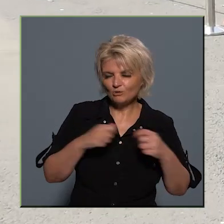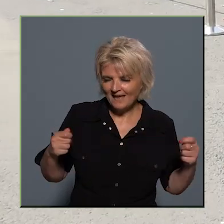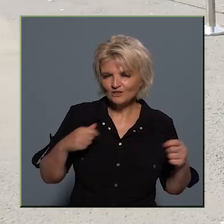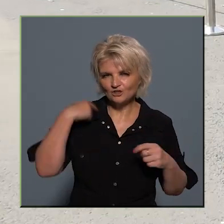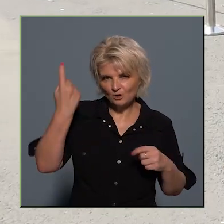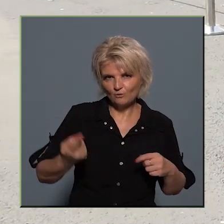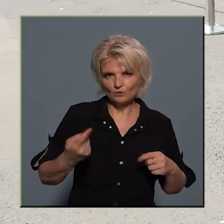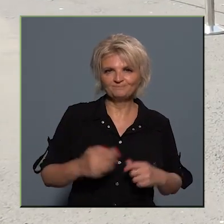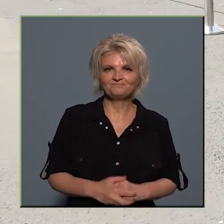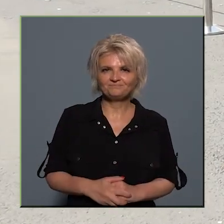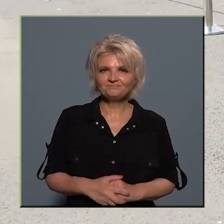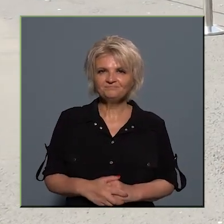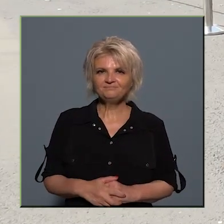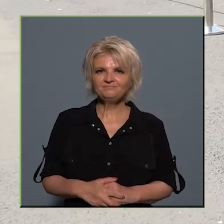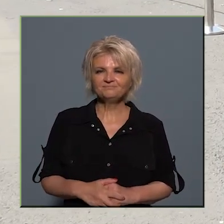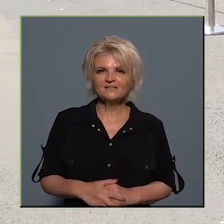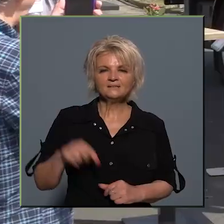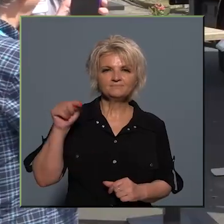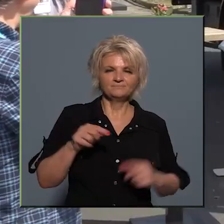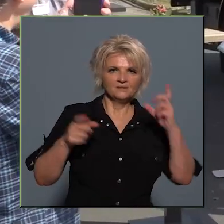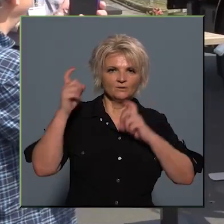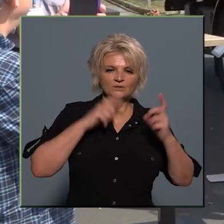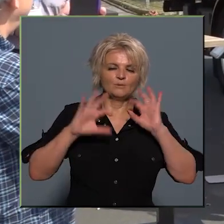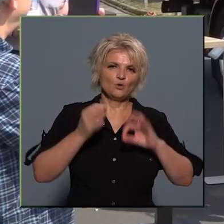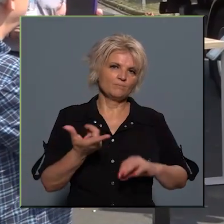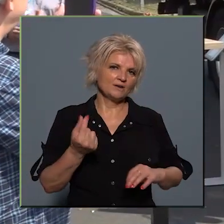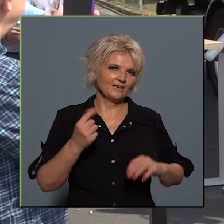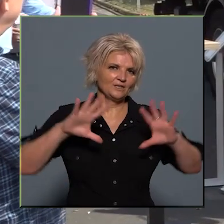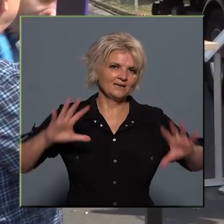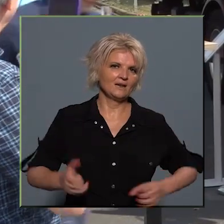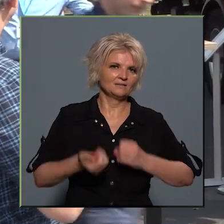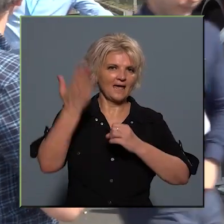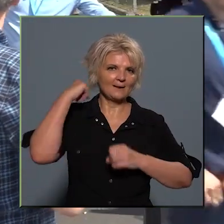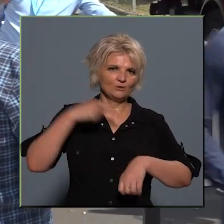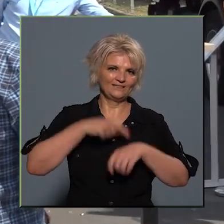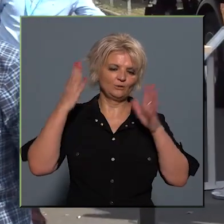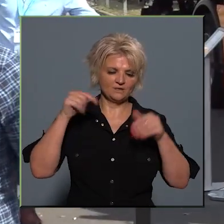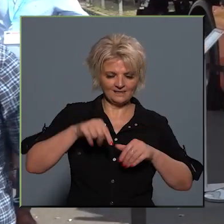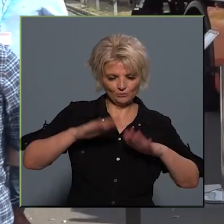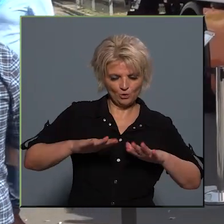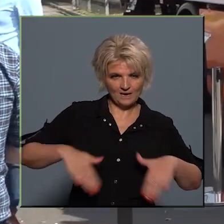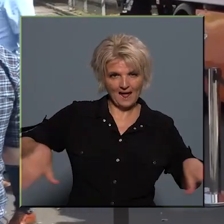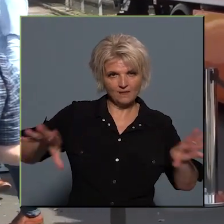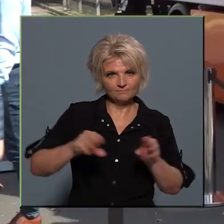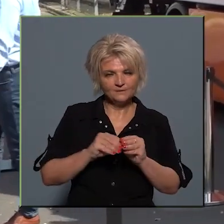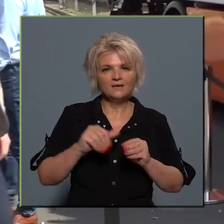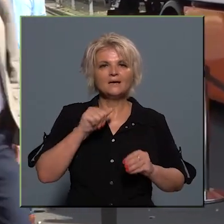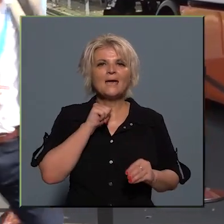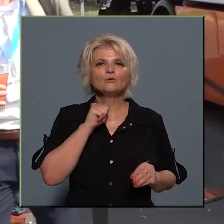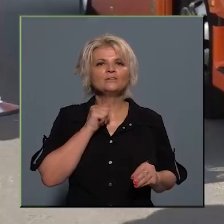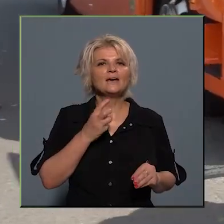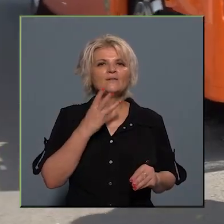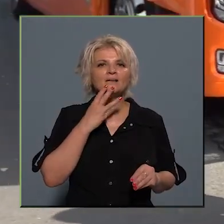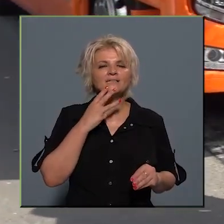a jövőképét. És ebben azt gondolom, hogy elég jó partnerséget alakítottunk ki az elmúlt időszakban az itt ülőkkel, illetve a Gebürder Weiss majd még most ez